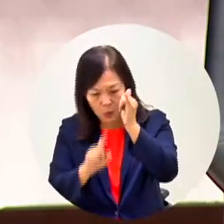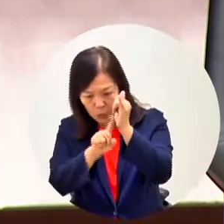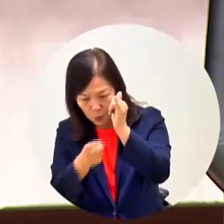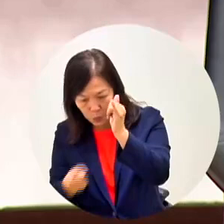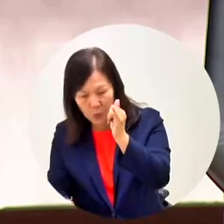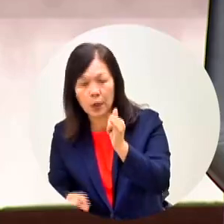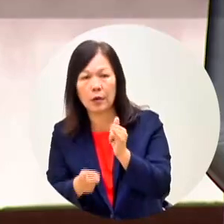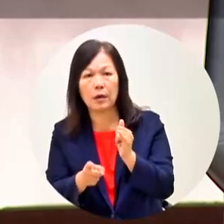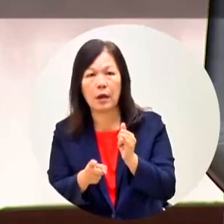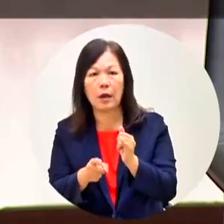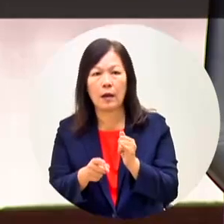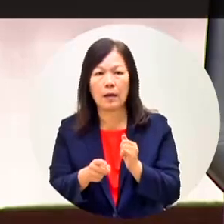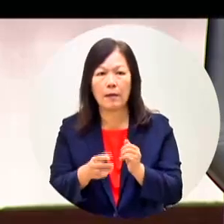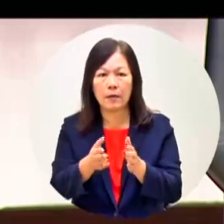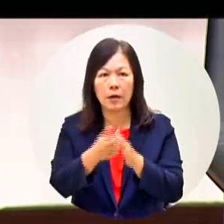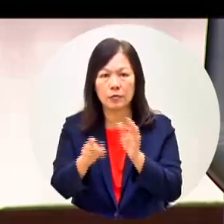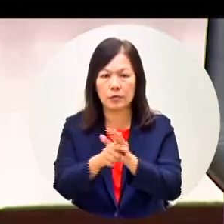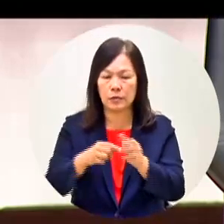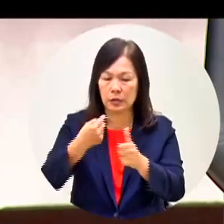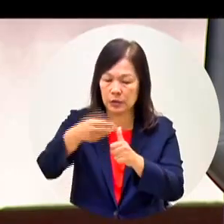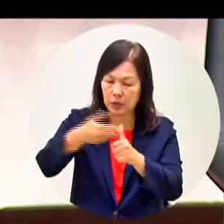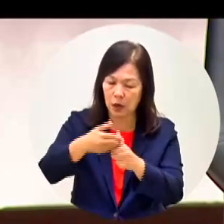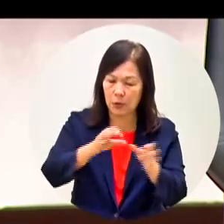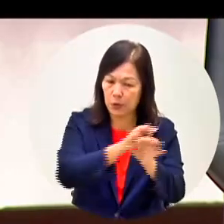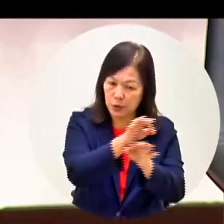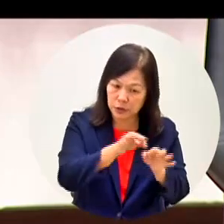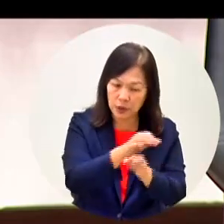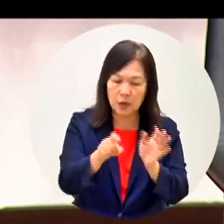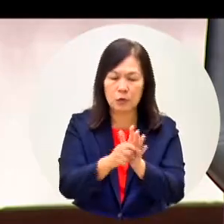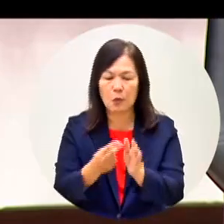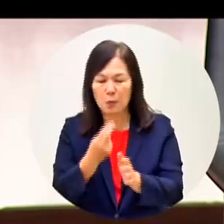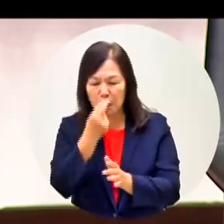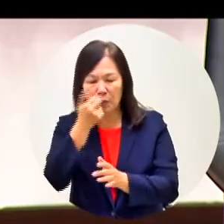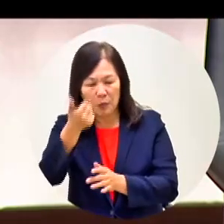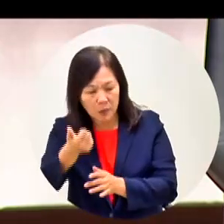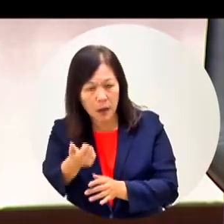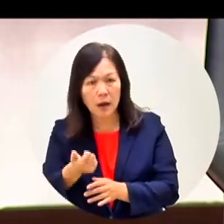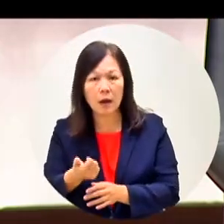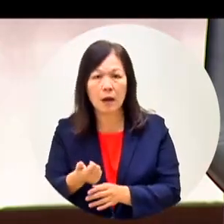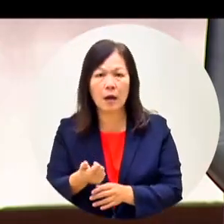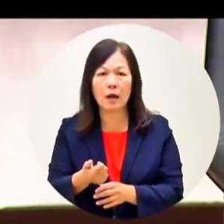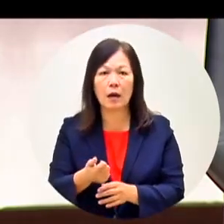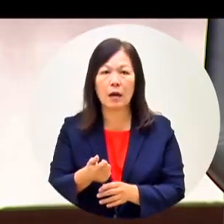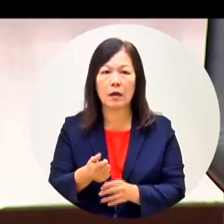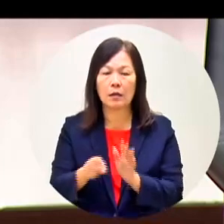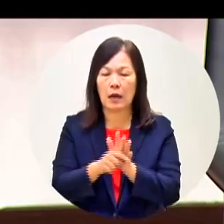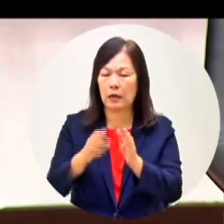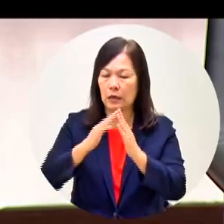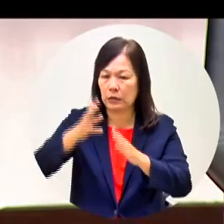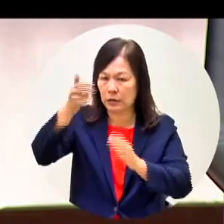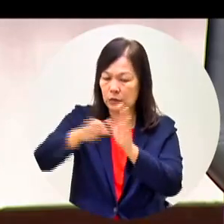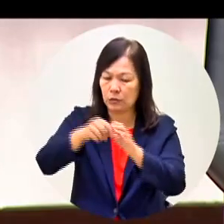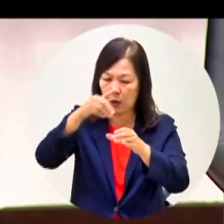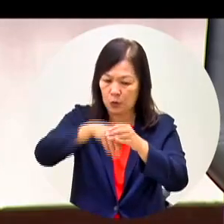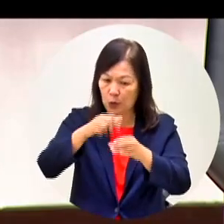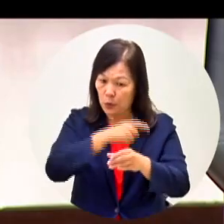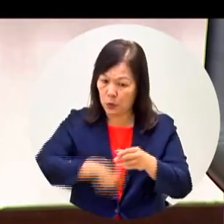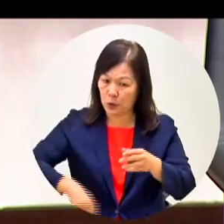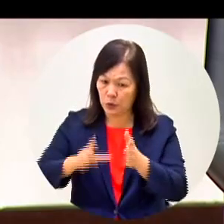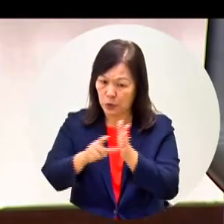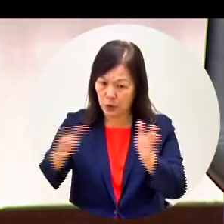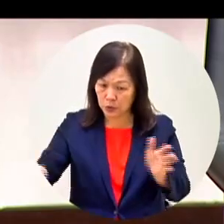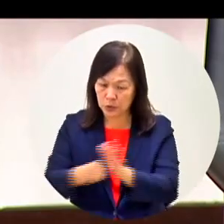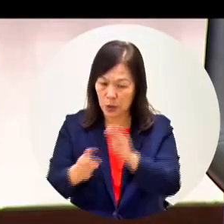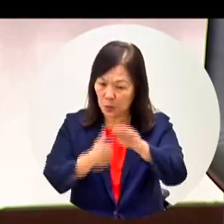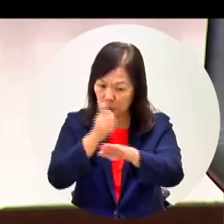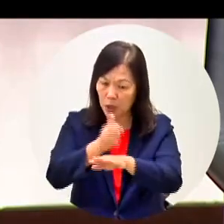育、经济、好空气。甚至市长当初你在选举的期间，甚至你在当选时候，你也承诺了，高雄